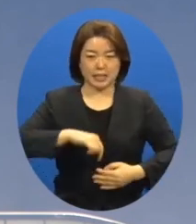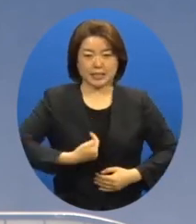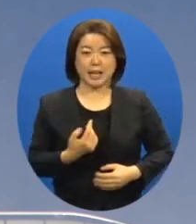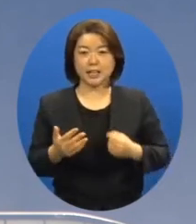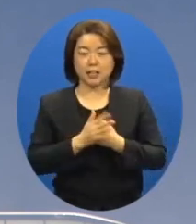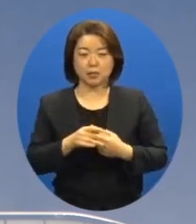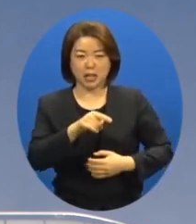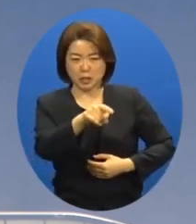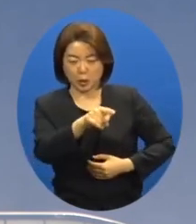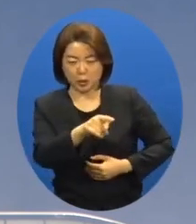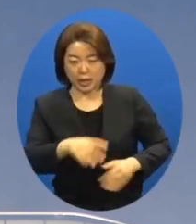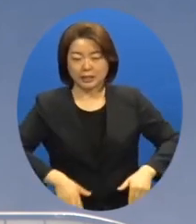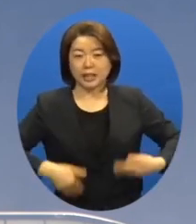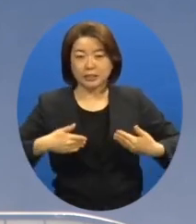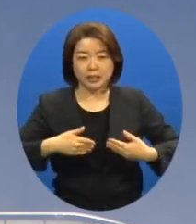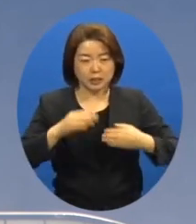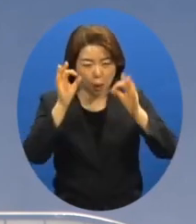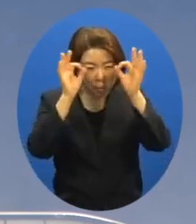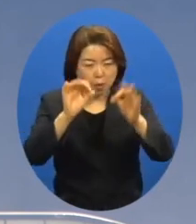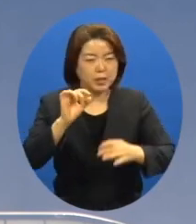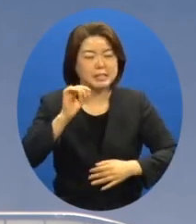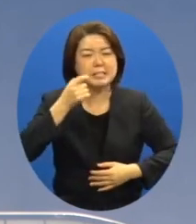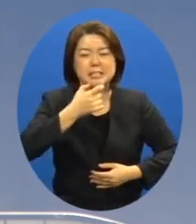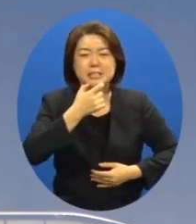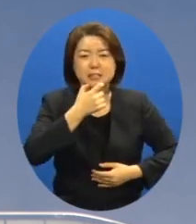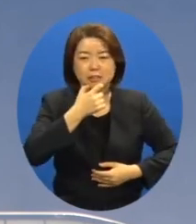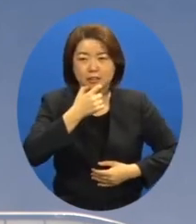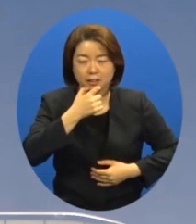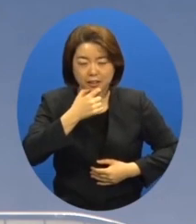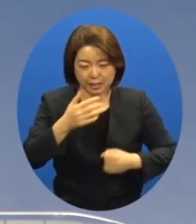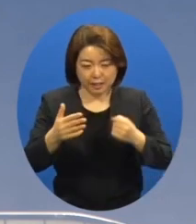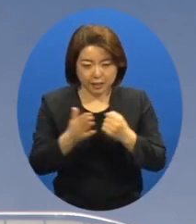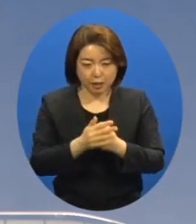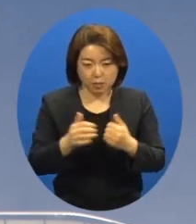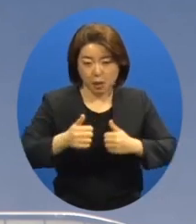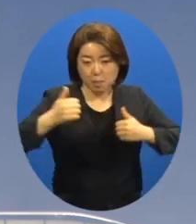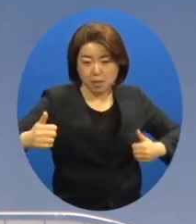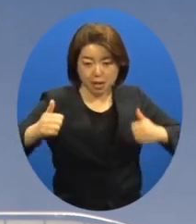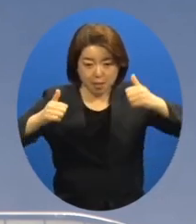겁니다. 그래서 다 겨울에는 따로따로 떨어져 있다는 거죠.